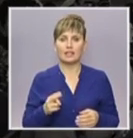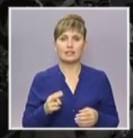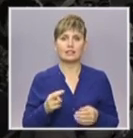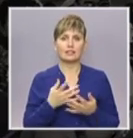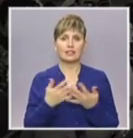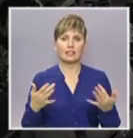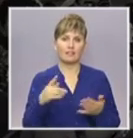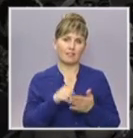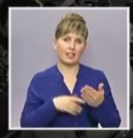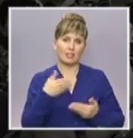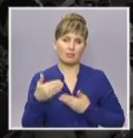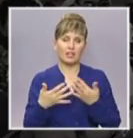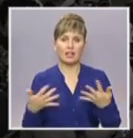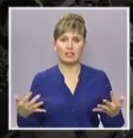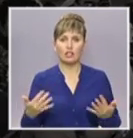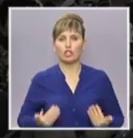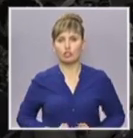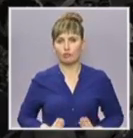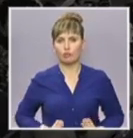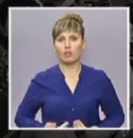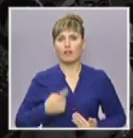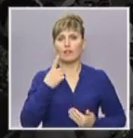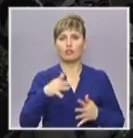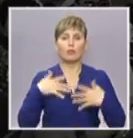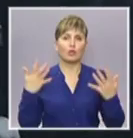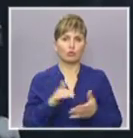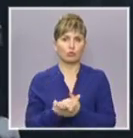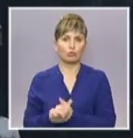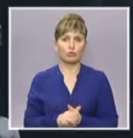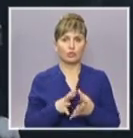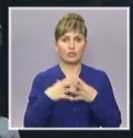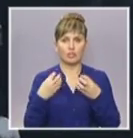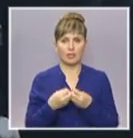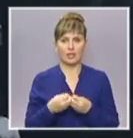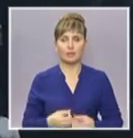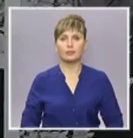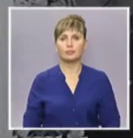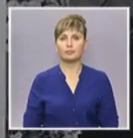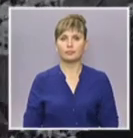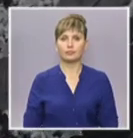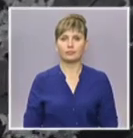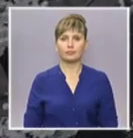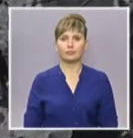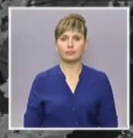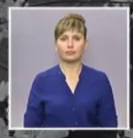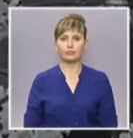национальности и вероисповедания, они живут в одной большой дружной семье. Ажар Оразбай, Арсен Сандыбаев, телеканал Алматы.